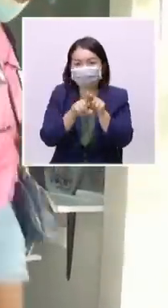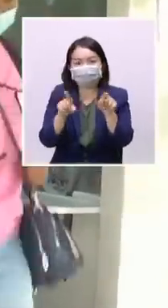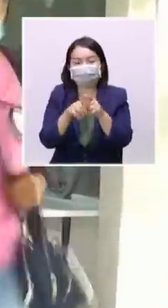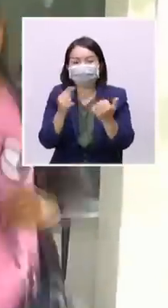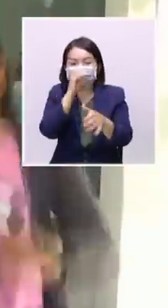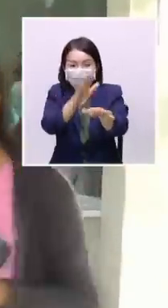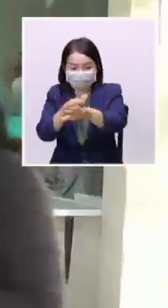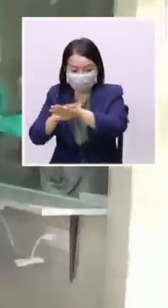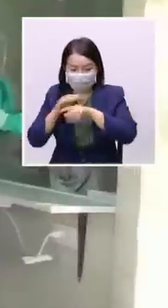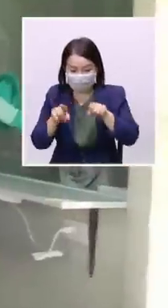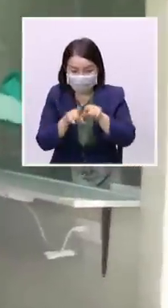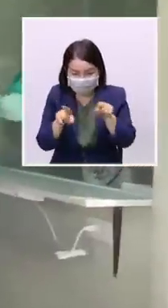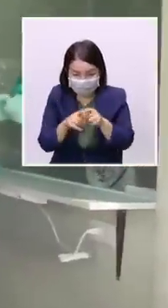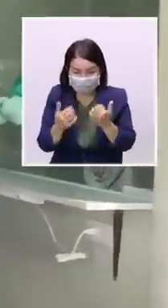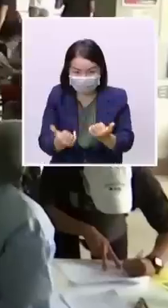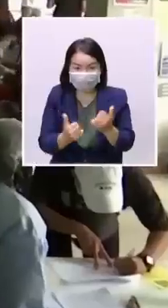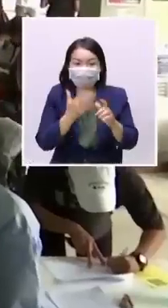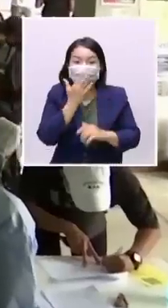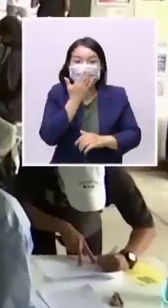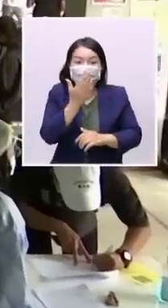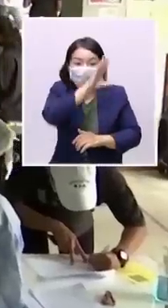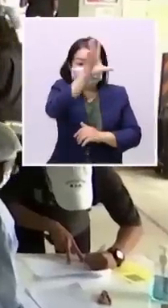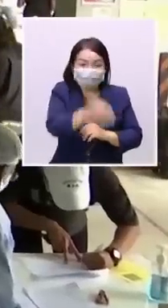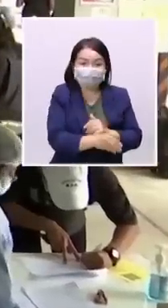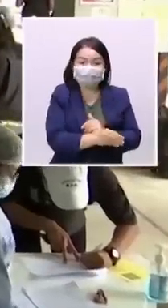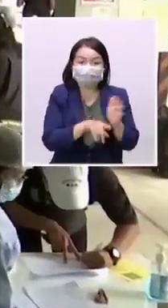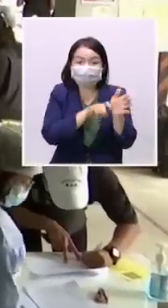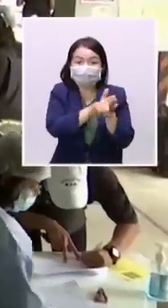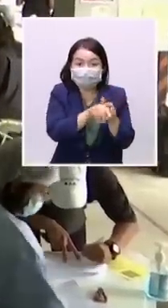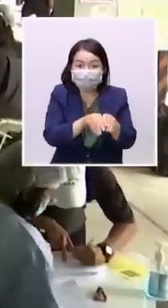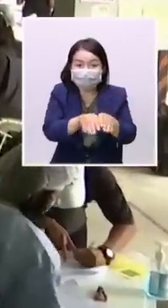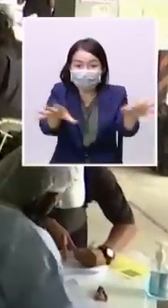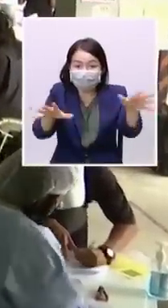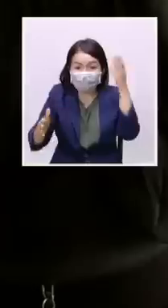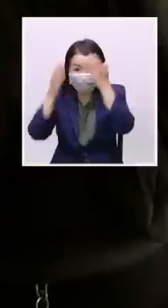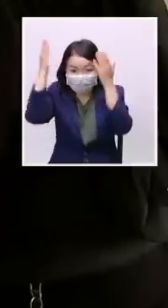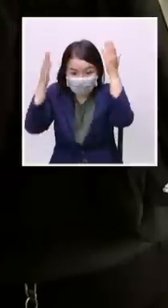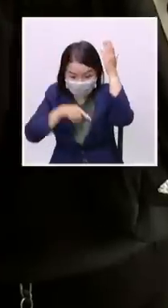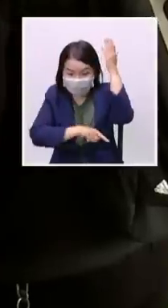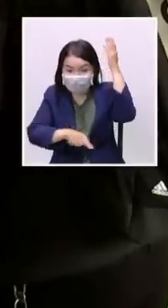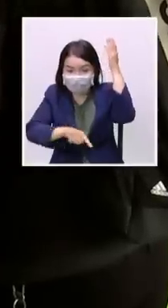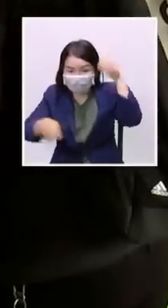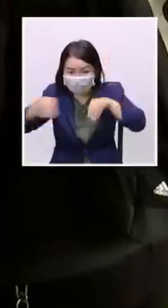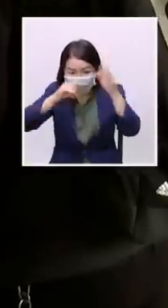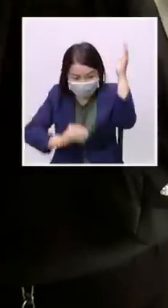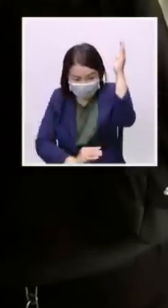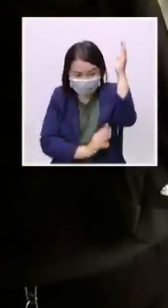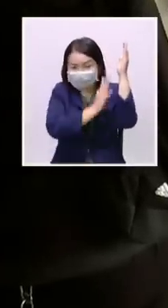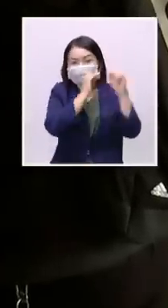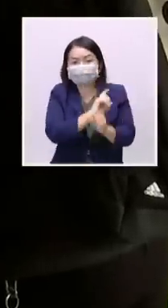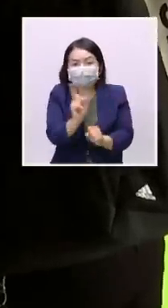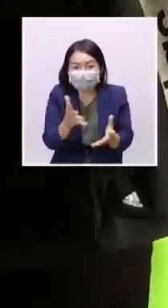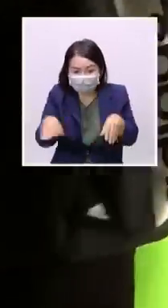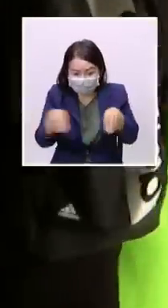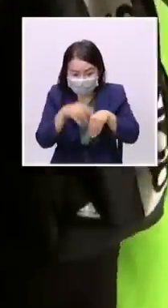ก็ย้ำเตือนกันว่าตอนนี้สายพันธุ์มีสัตว์ๆระบาดอยู่ในมาเลเซียได้ไกลตัวเราเลยนะคะบริษัทเสีย